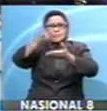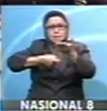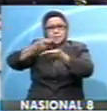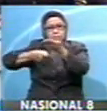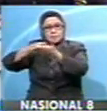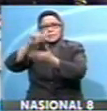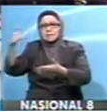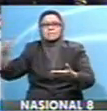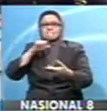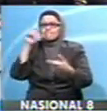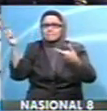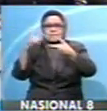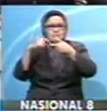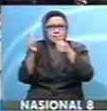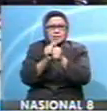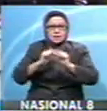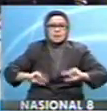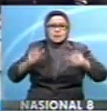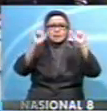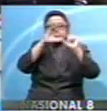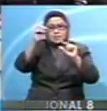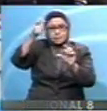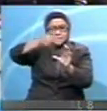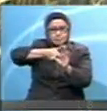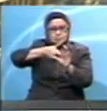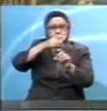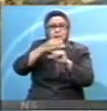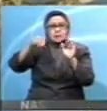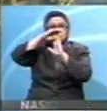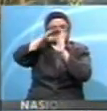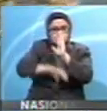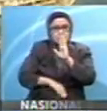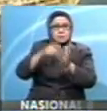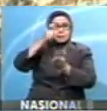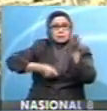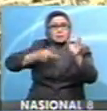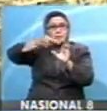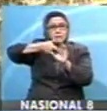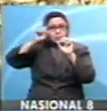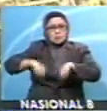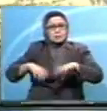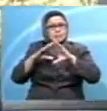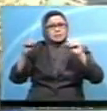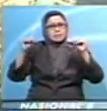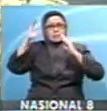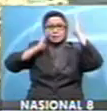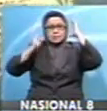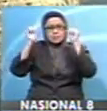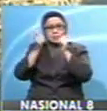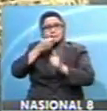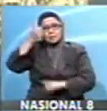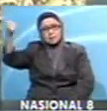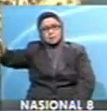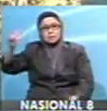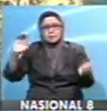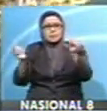tiada kaitan dengan minyak dan gas katanya kejatuhan harga minyak dapat ditangani Malaysia dengan lebih baik berbanding negara lain yang